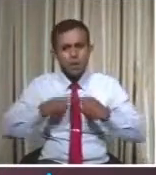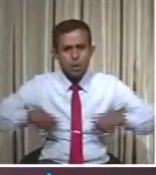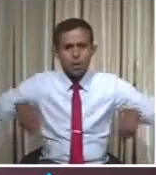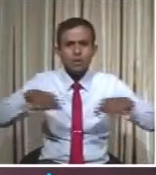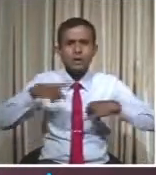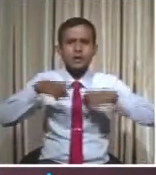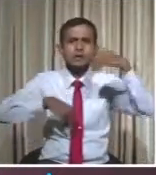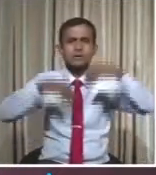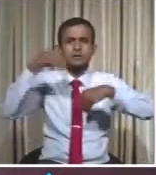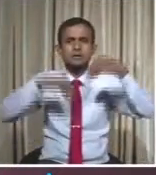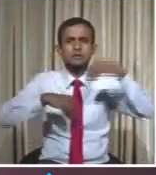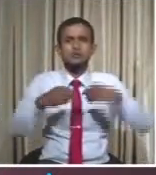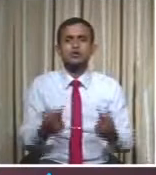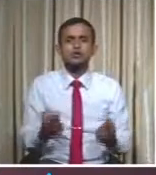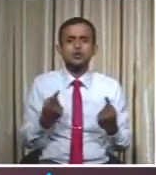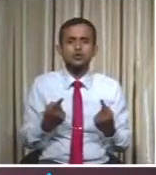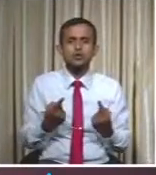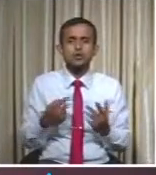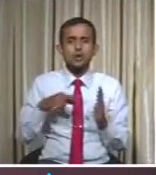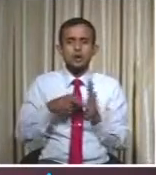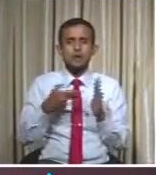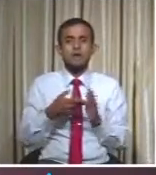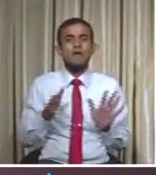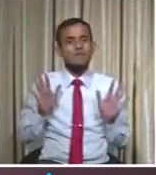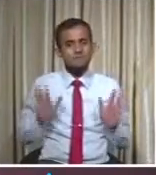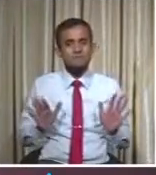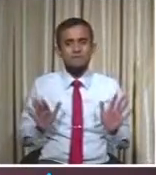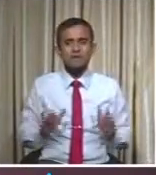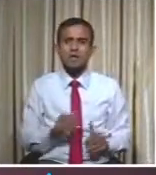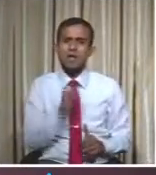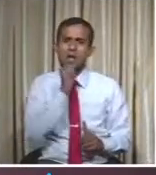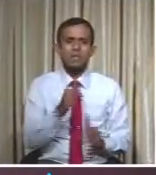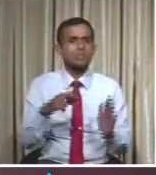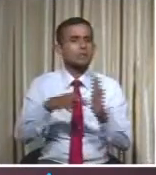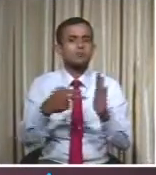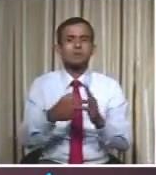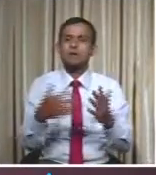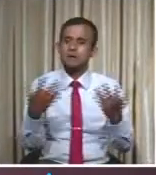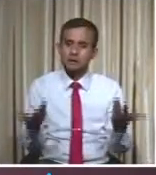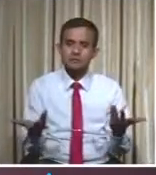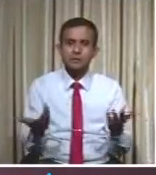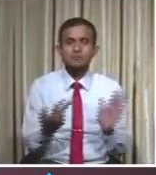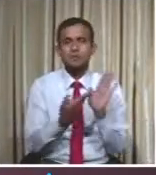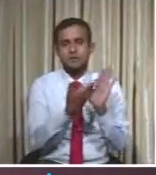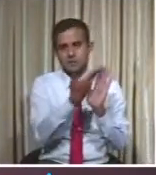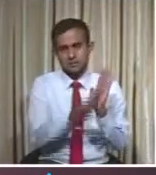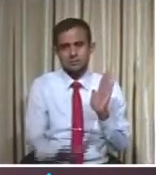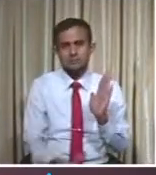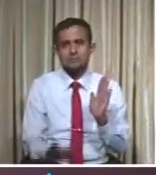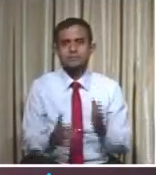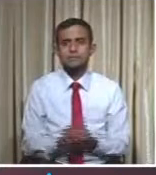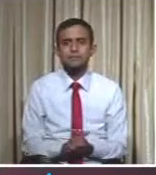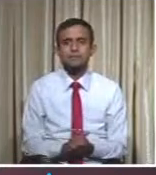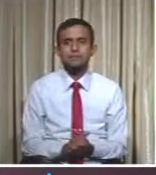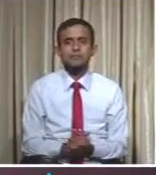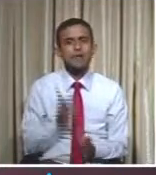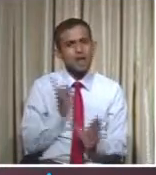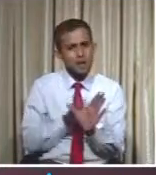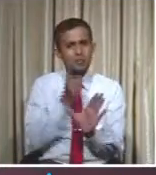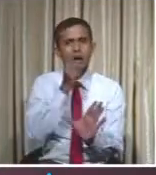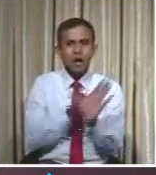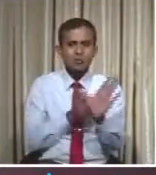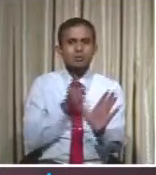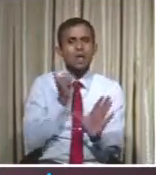ඡන්ද ව්‍යාපාරයට අවශ්‍ය බජට් එකක් මිසක් ඇත්ත බජට් එක නෙවෙයි මෙතන මේ ඉදිරිපත් වෙලා තියෙන්නේ හැම අවුරුද්දෙම